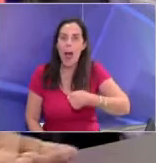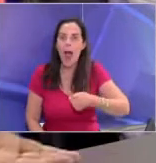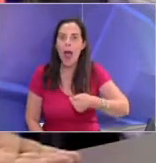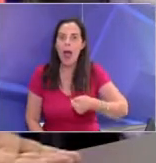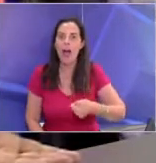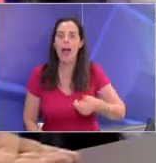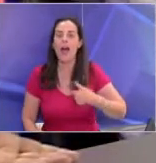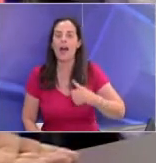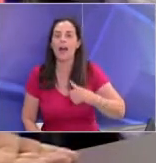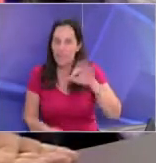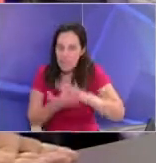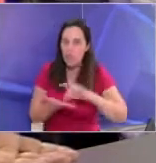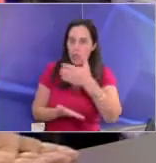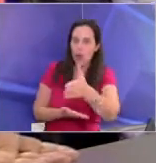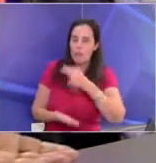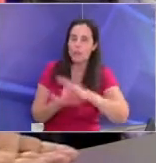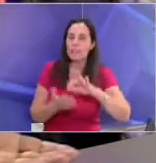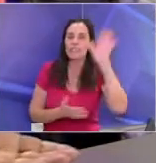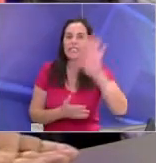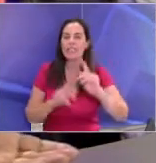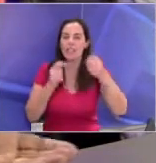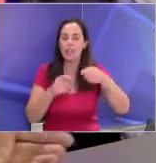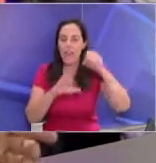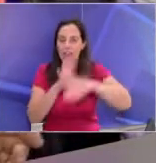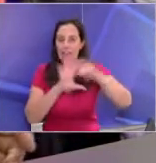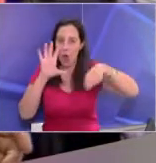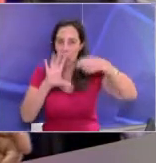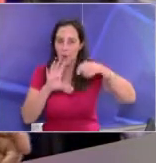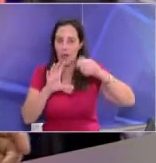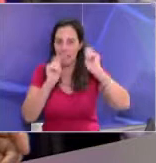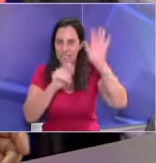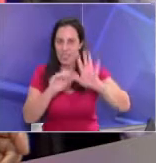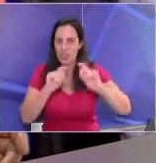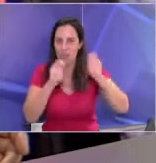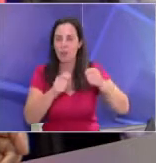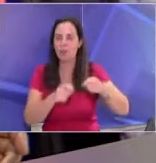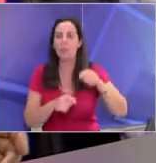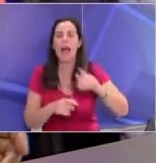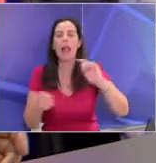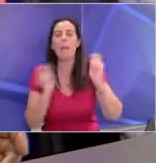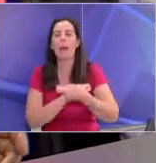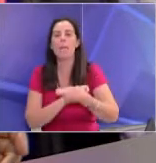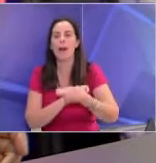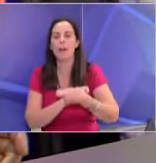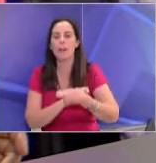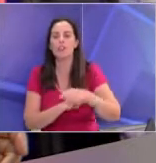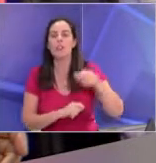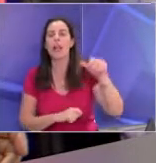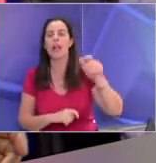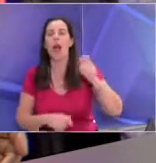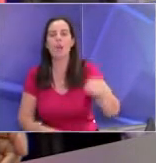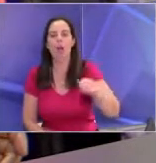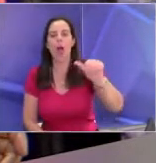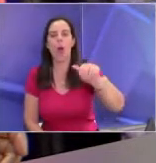במדור הדעות על סרט שהגישו לקרן לקולנוע, לא לזה, קרן לקולנוע, על המהפכה השיפוטית של אהרון ברק, שהוא